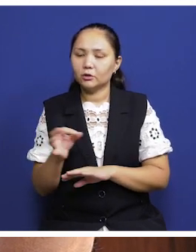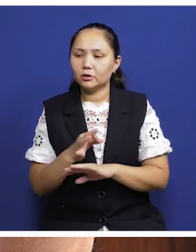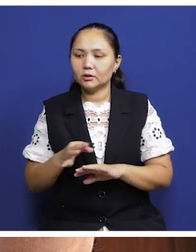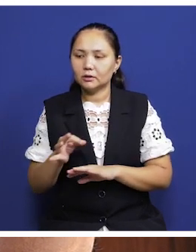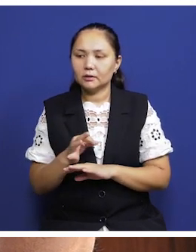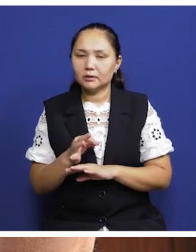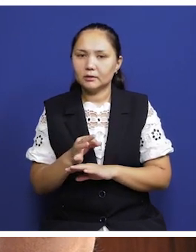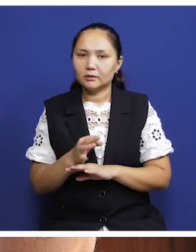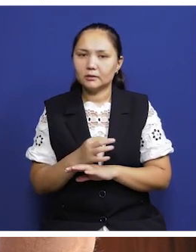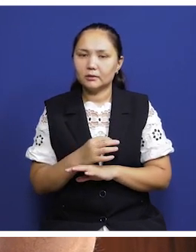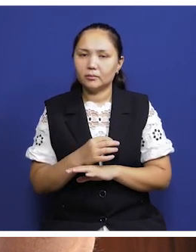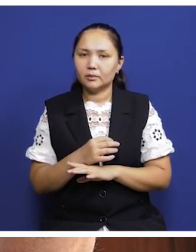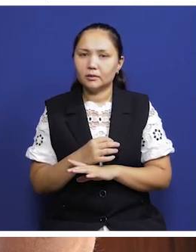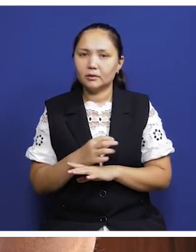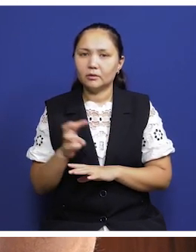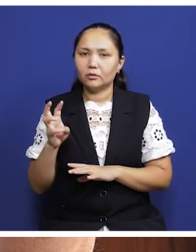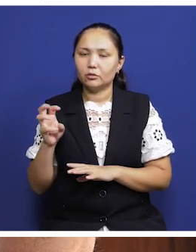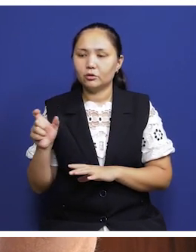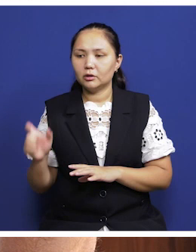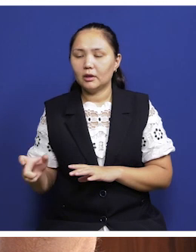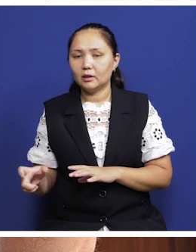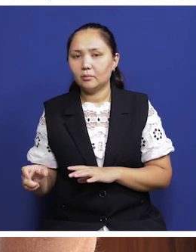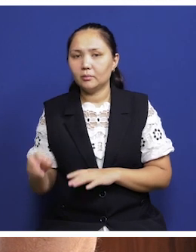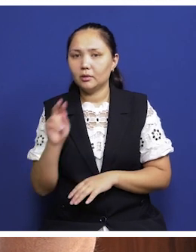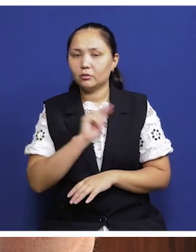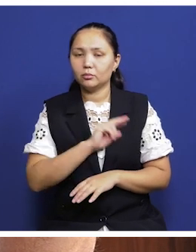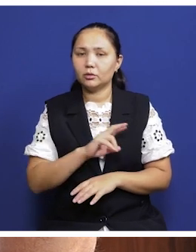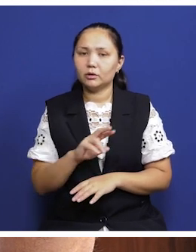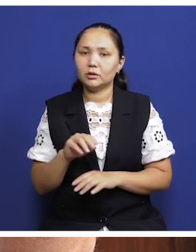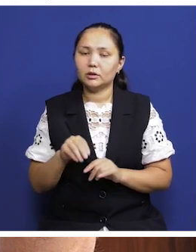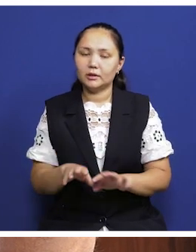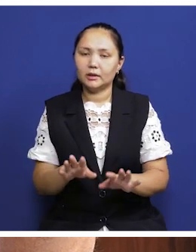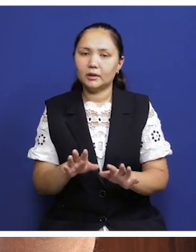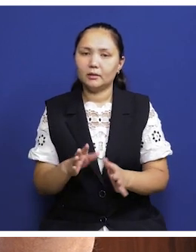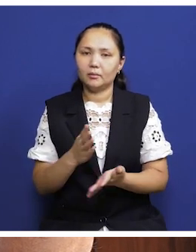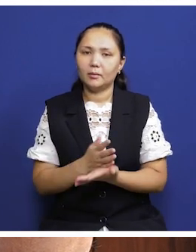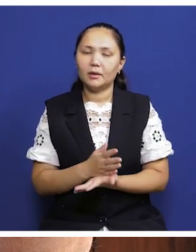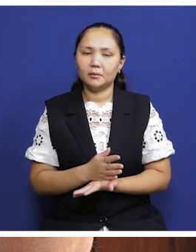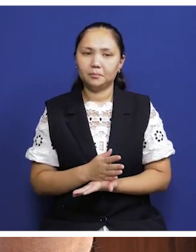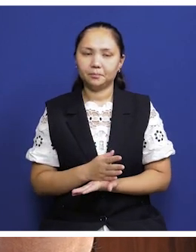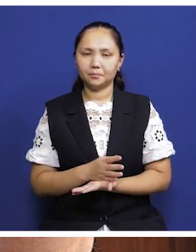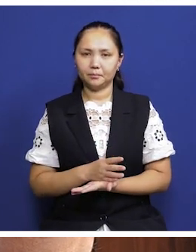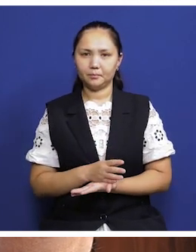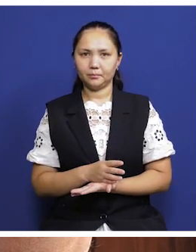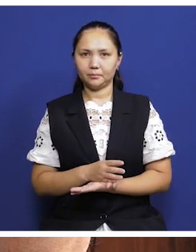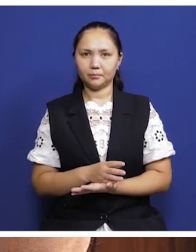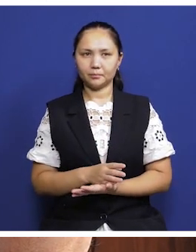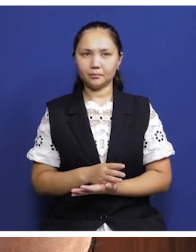жерде 300'den астам адам жумуш иштейт. Жаштарыбыз ба сол жумуш менен камтылган. Сол жактагы